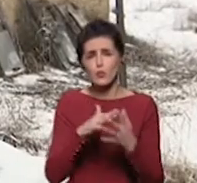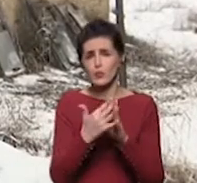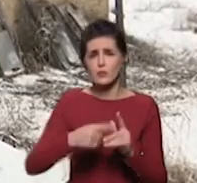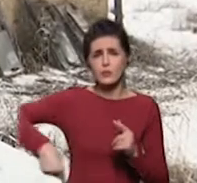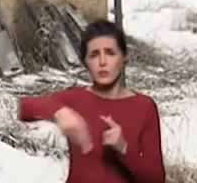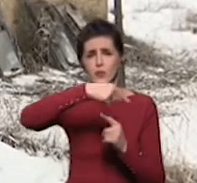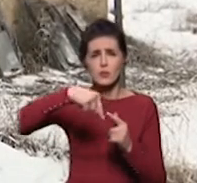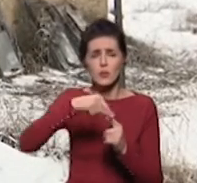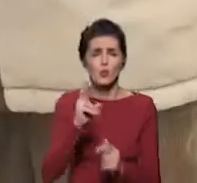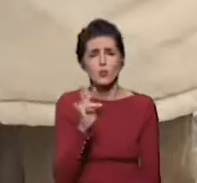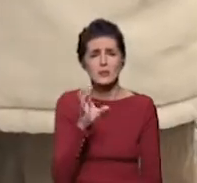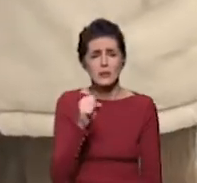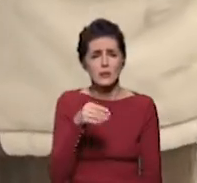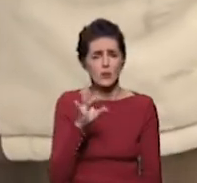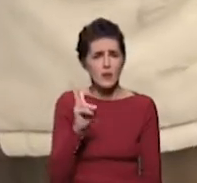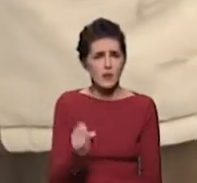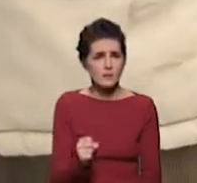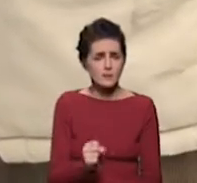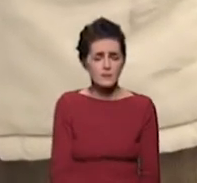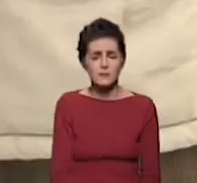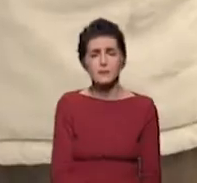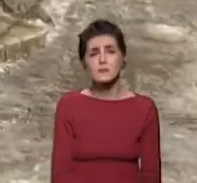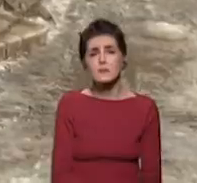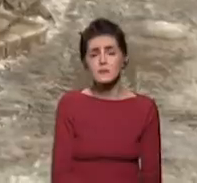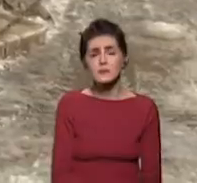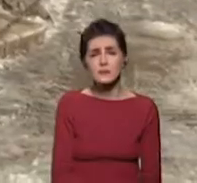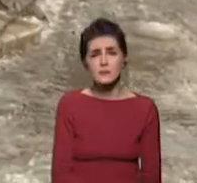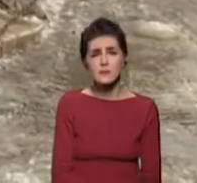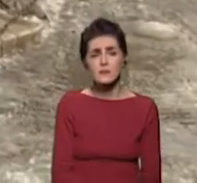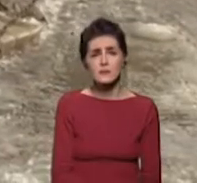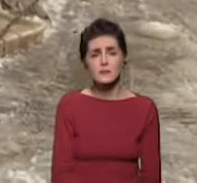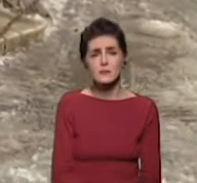пунктами навколо Костянтинівки. Олексій Куделя, Максим Запорожець, телеканал «Донбас».